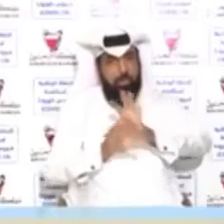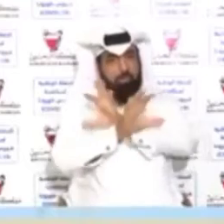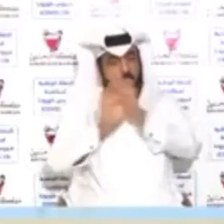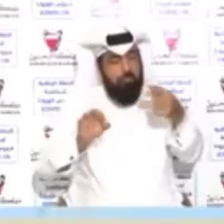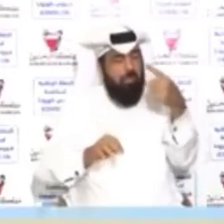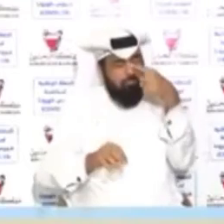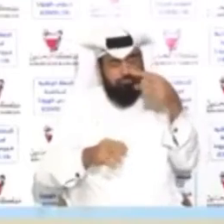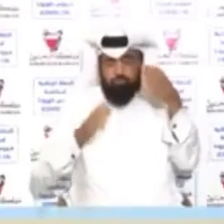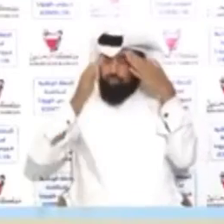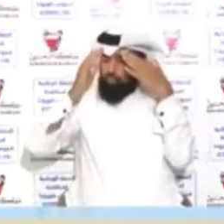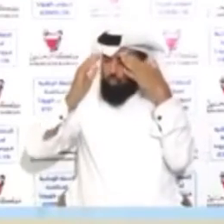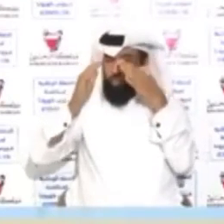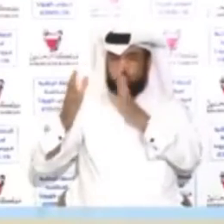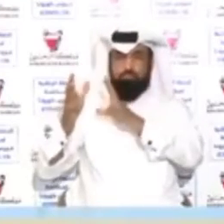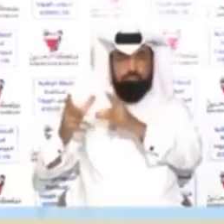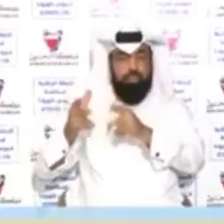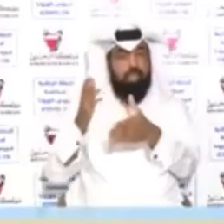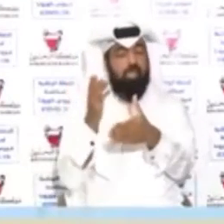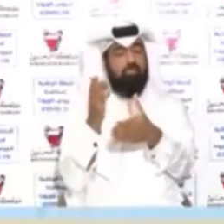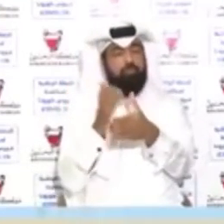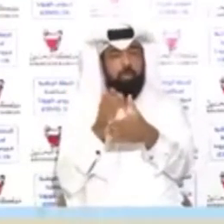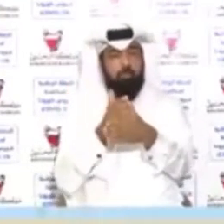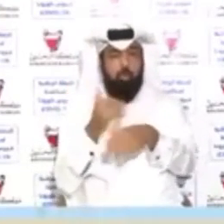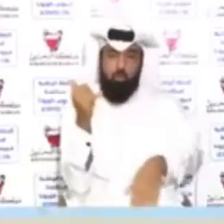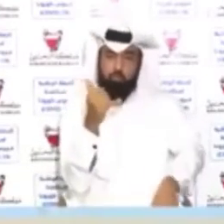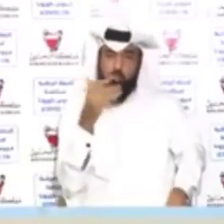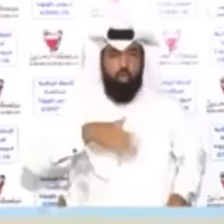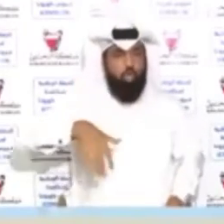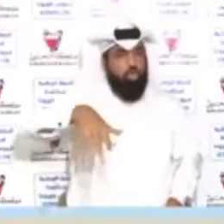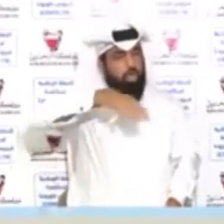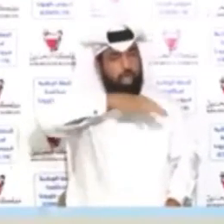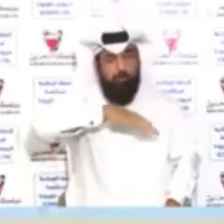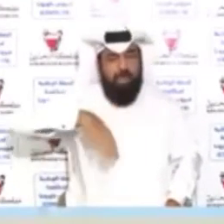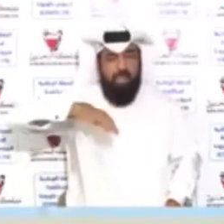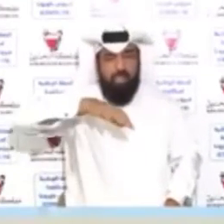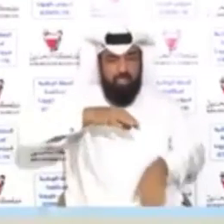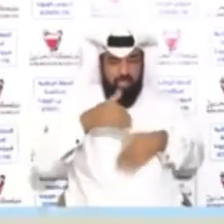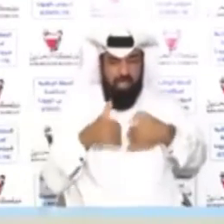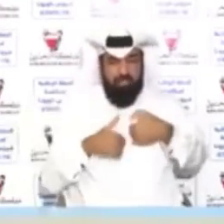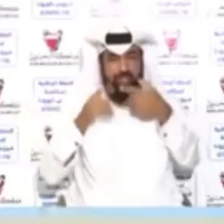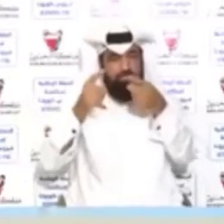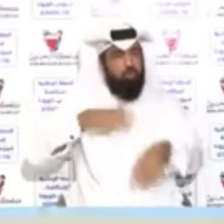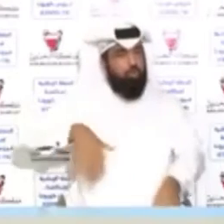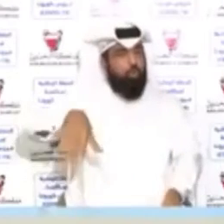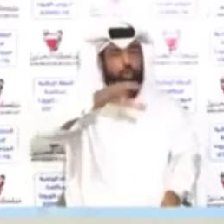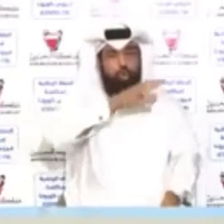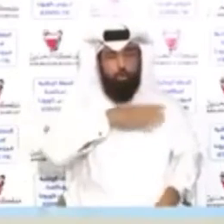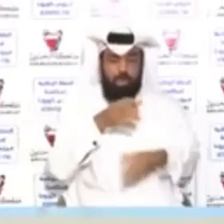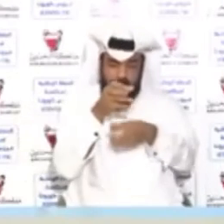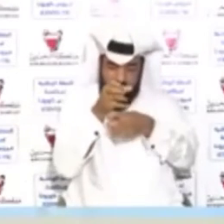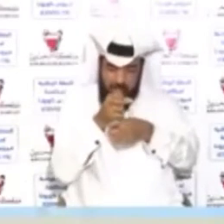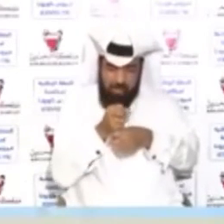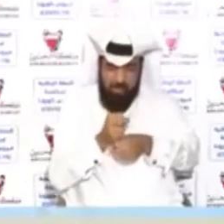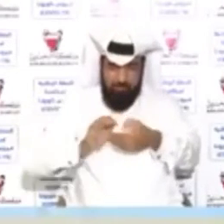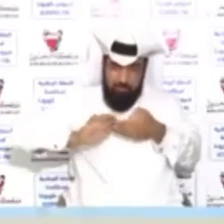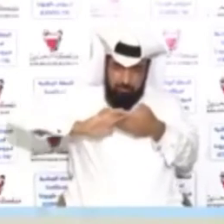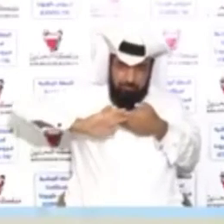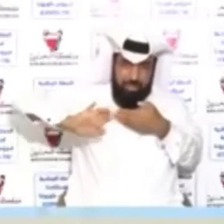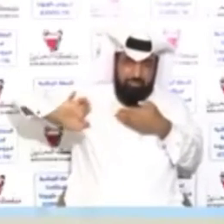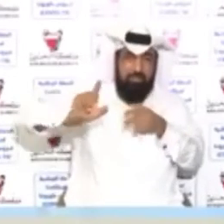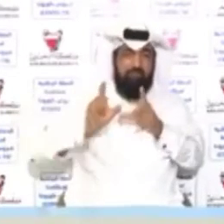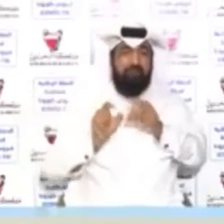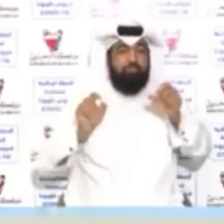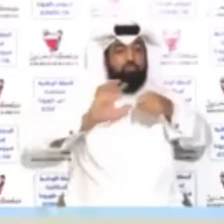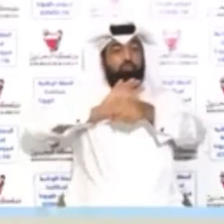كيفية حماية أنفسنا من فيروس الكورونا. طبعا كنا احنا كفريق طبي من